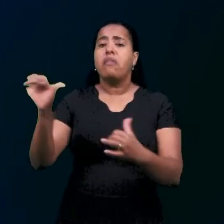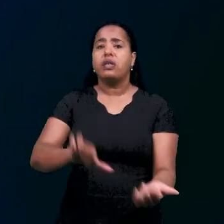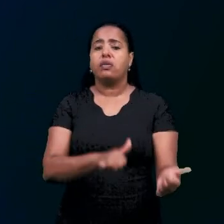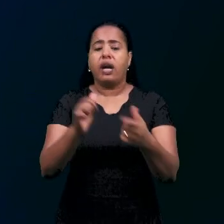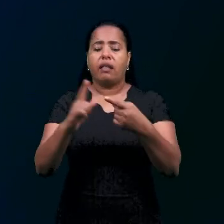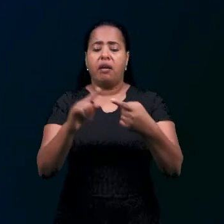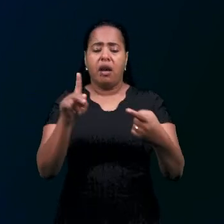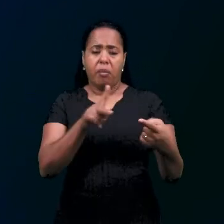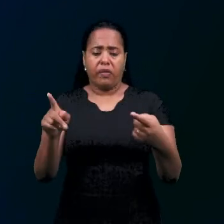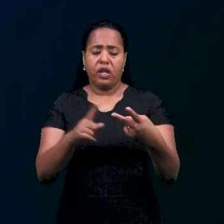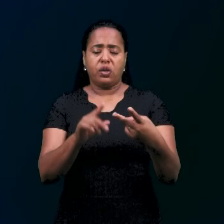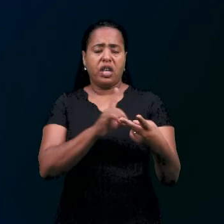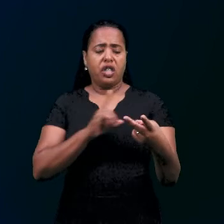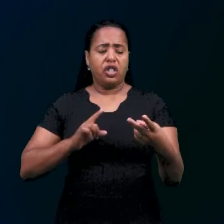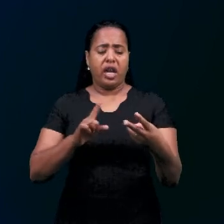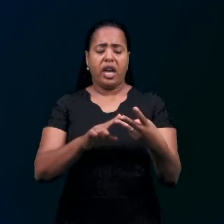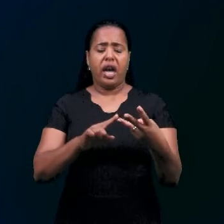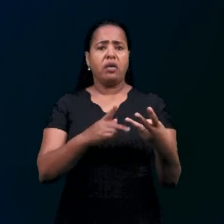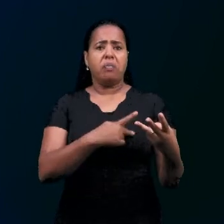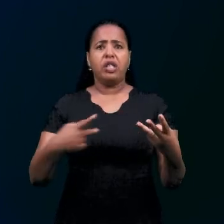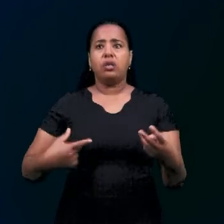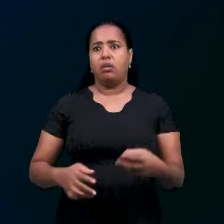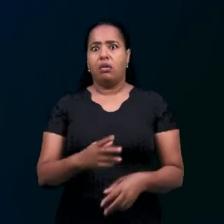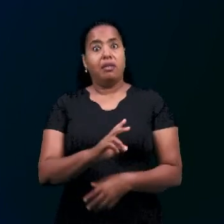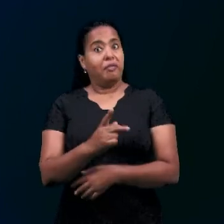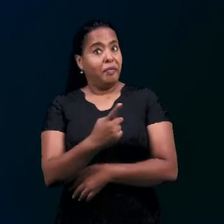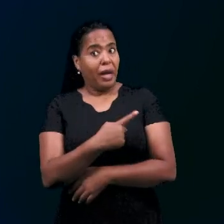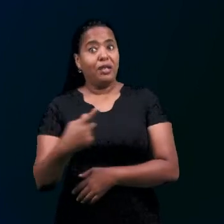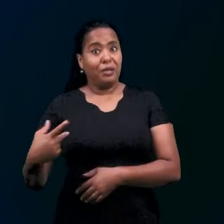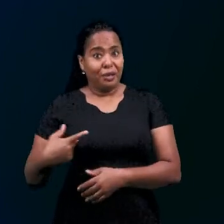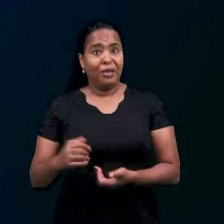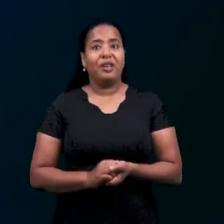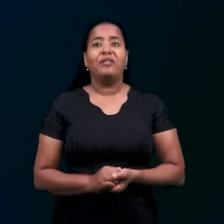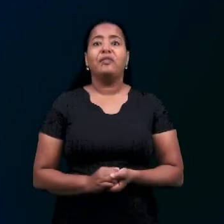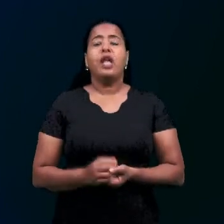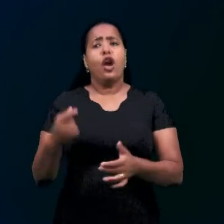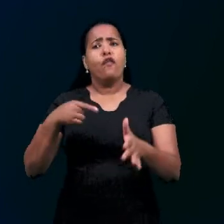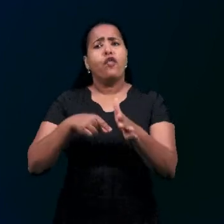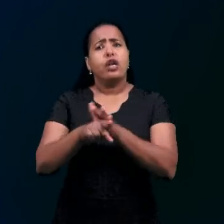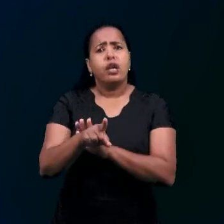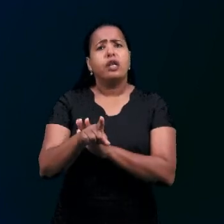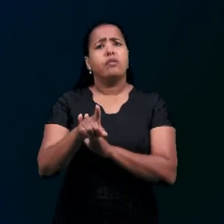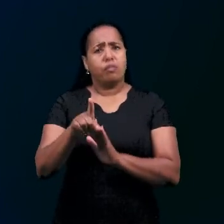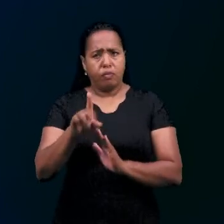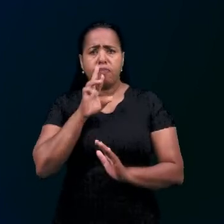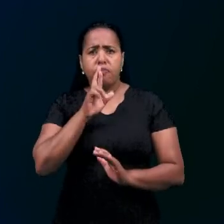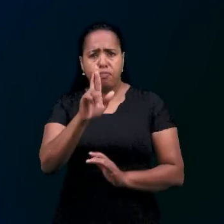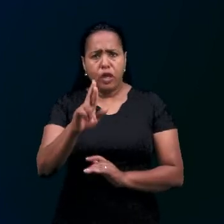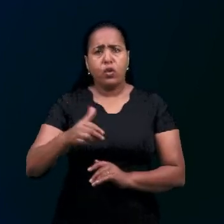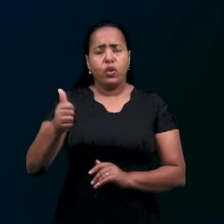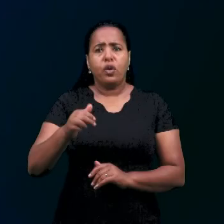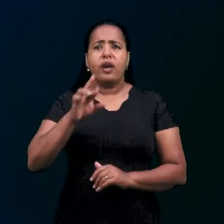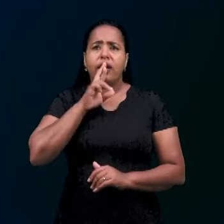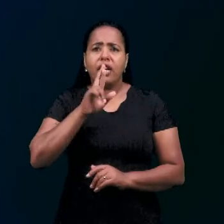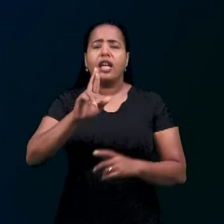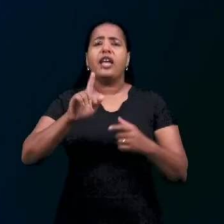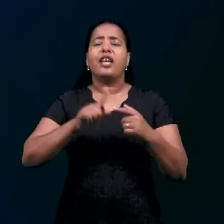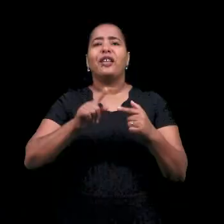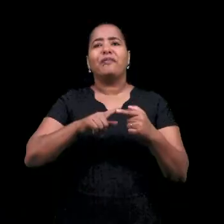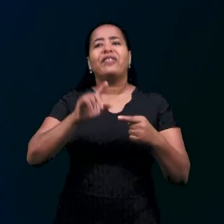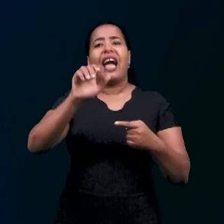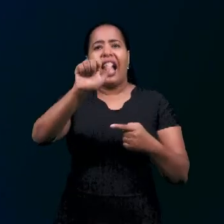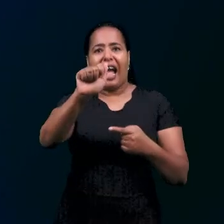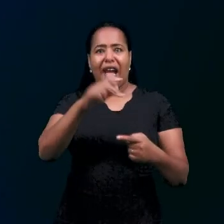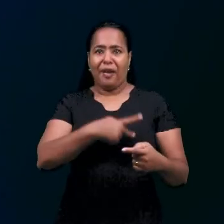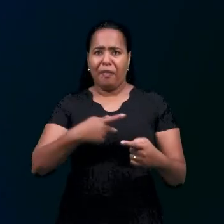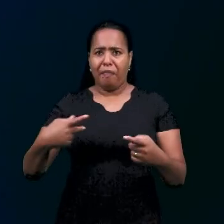le diacre ou le pasteur? Le pasteur. Aujourd'hui, je vais répondre à la question 1 de l'EBD. La réponse est lettre A,